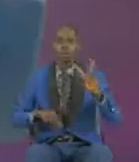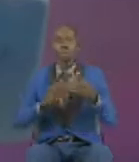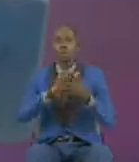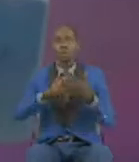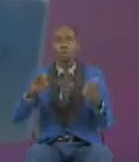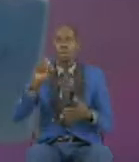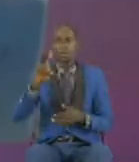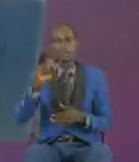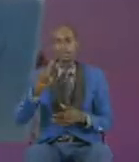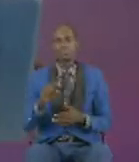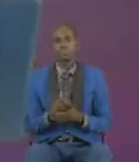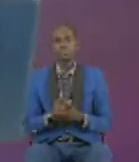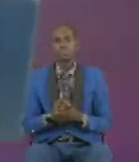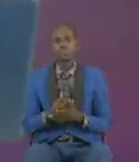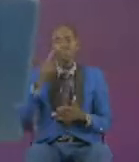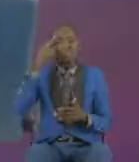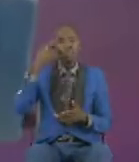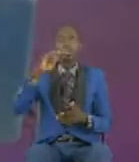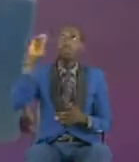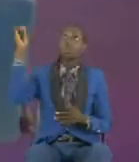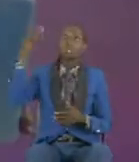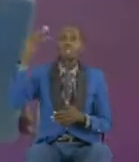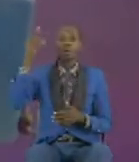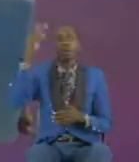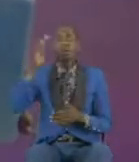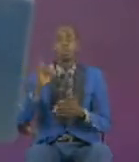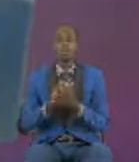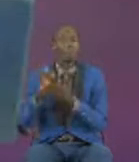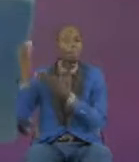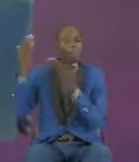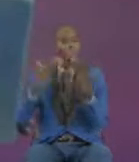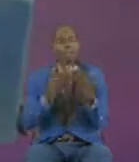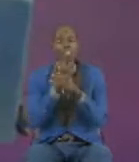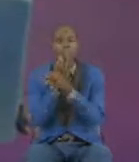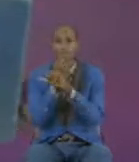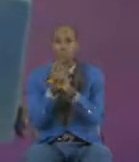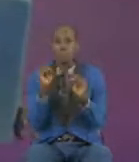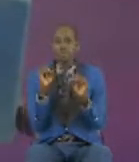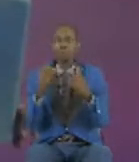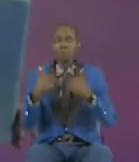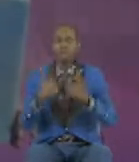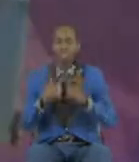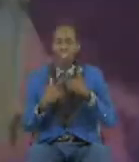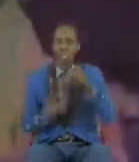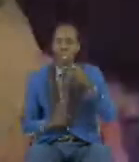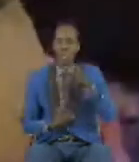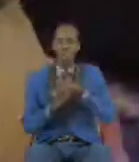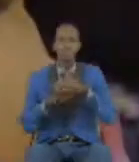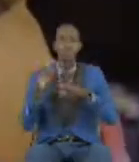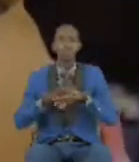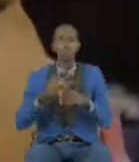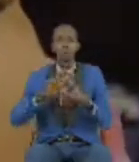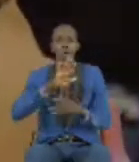Tite 2, 11. Car la grâce de Dieu, source de salut, a été manifestée à tous les